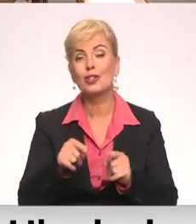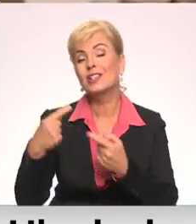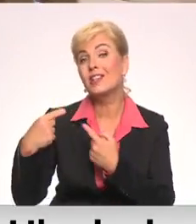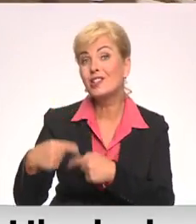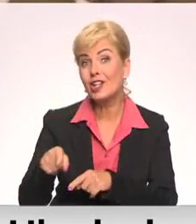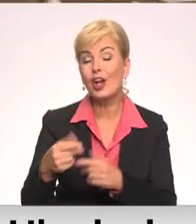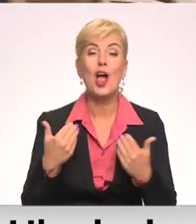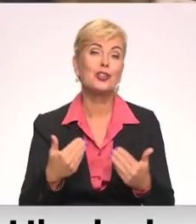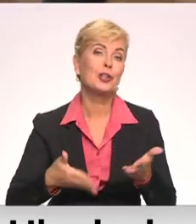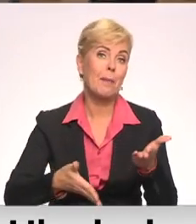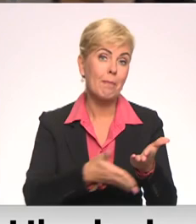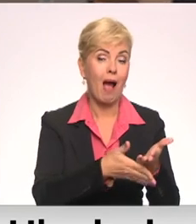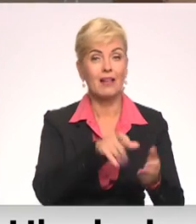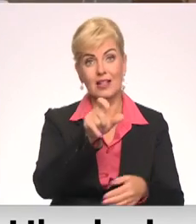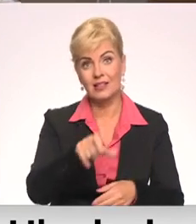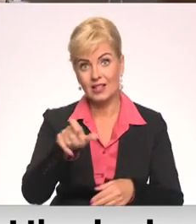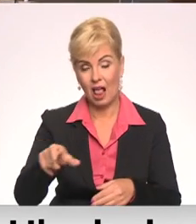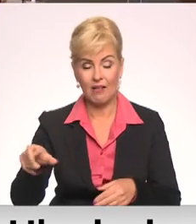citādāk. Šodien mēs palīdzam cilvēkiem.